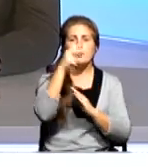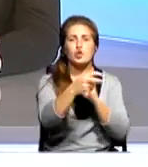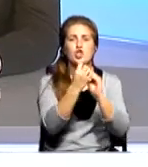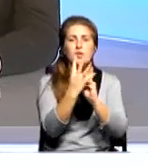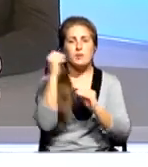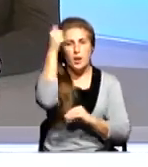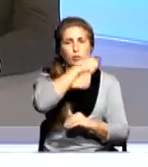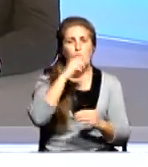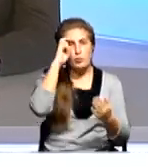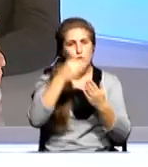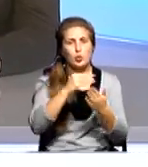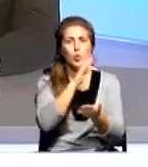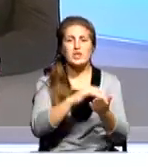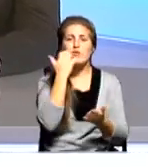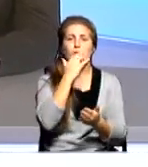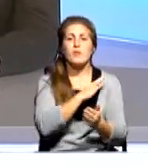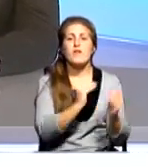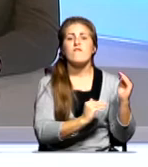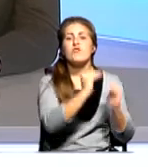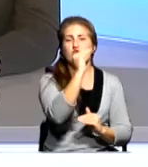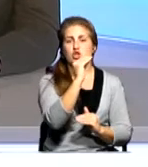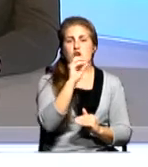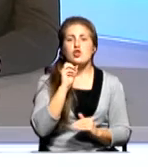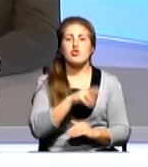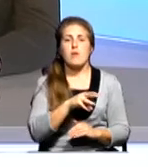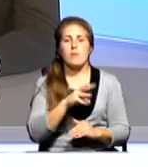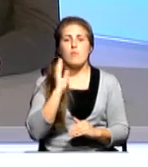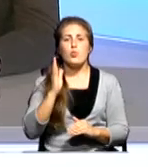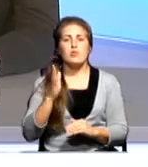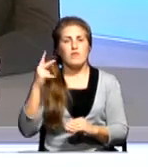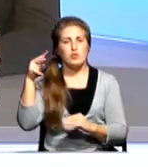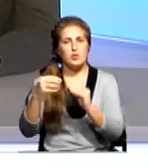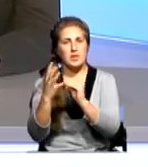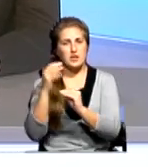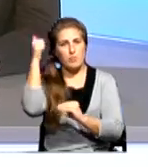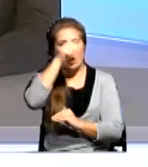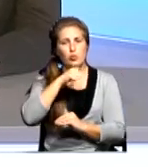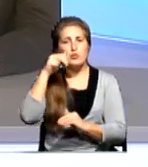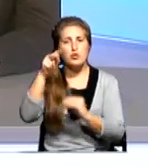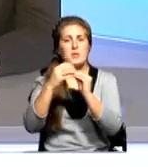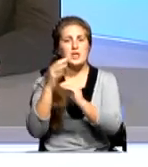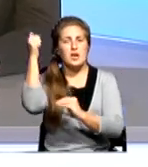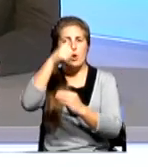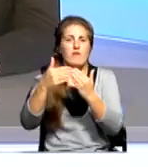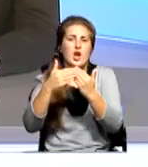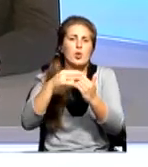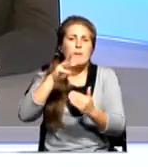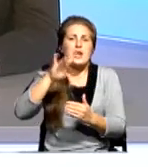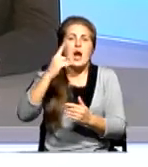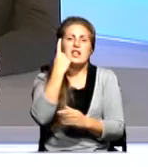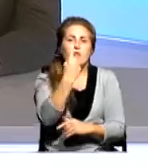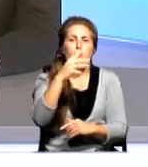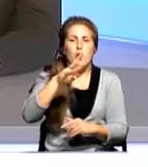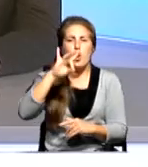бюджет города симферополя был выше чем он будет в 15-м году до в пятнадцатом году в районе миллиарды 1